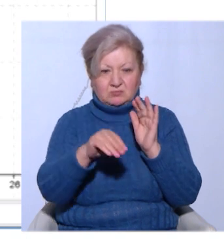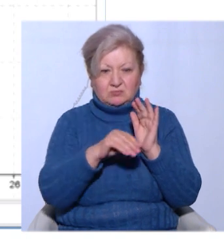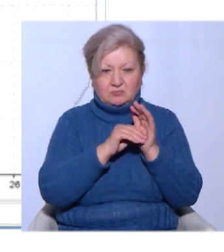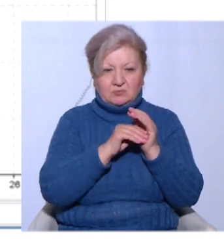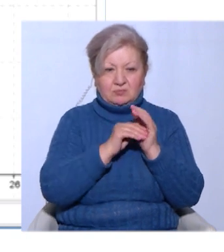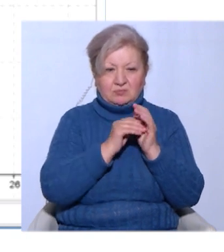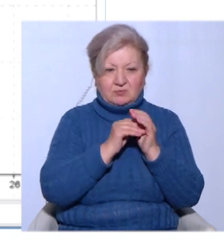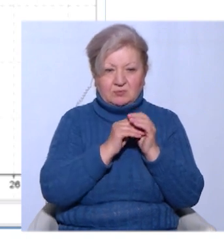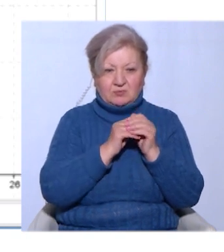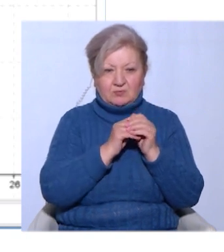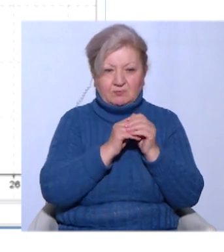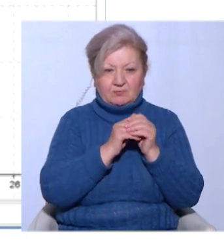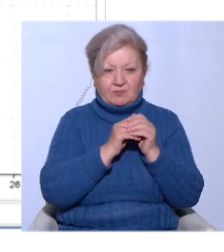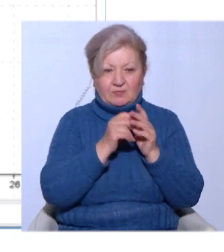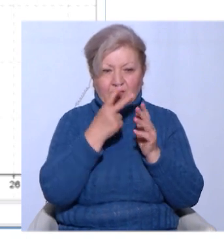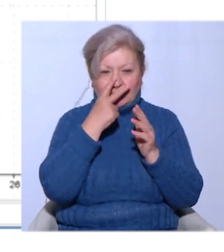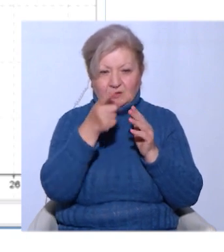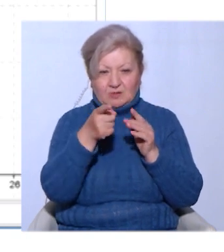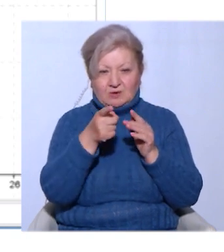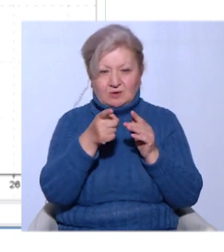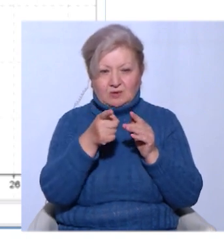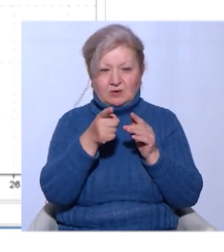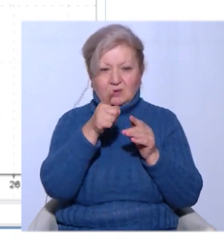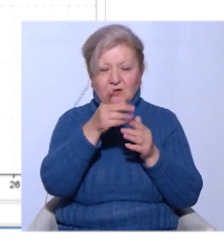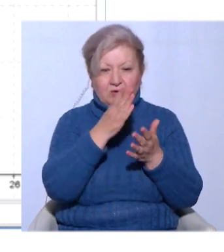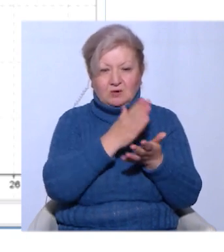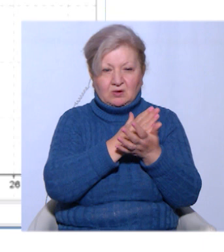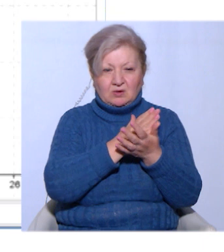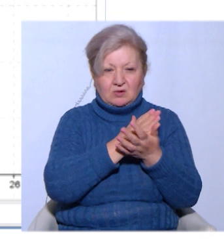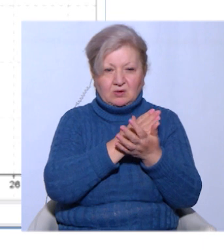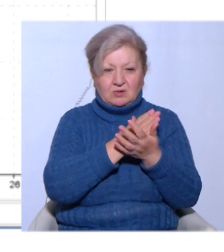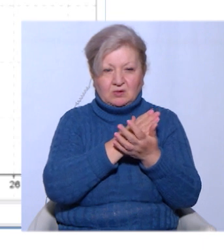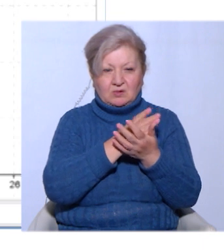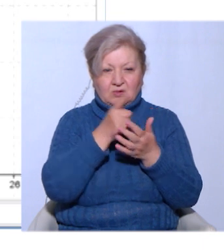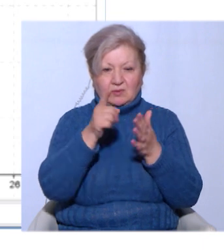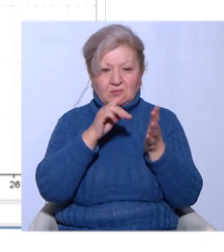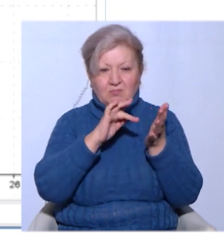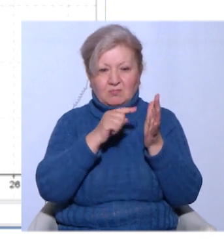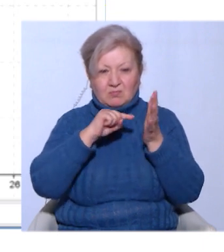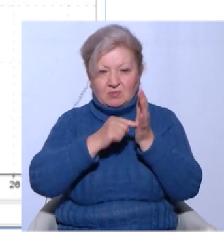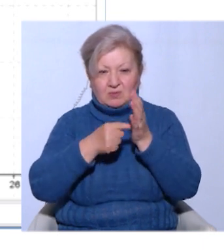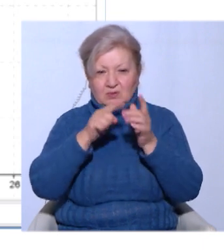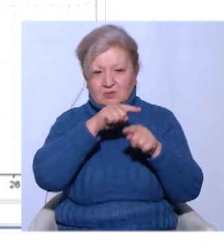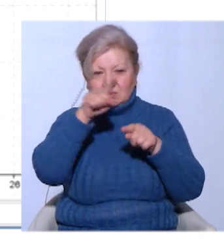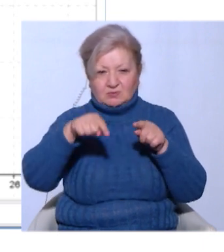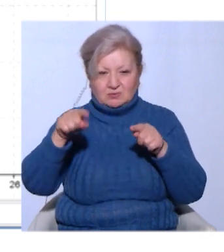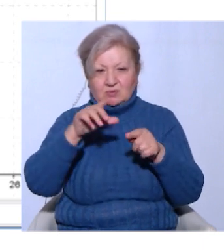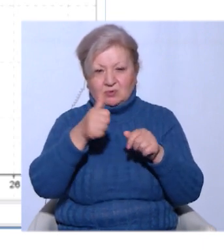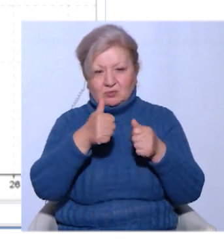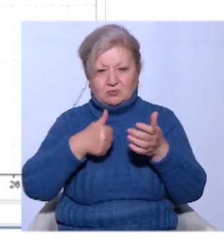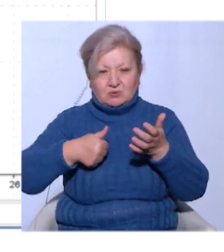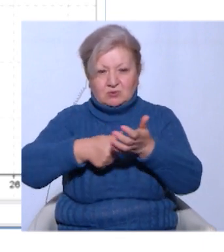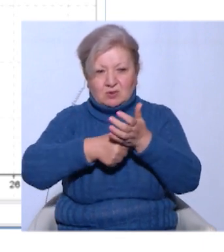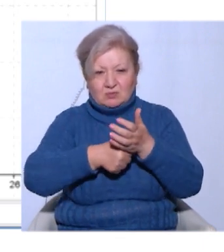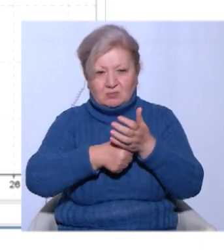წერტილში მოვათავსოთ და ასეთანაირად მოვიქცეთ. აქ არის მართობული წრფეები,